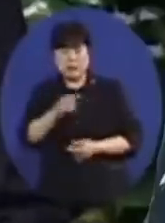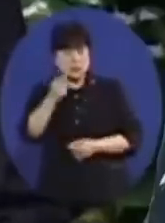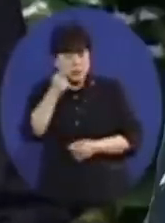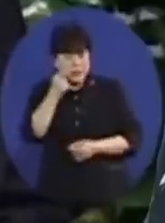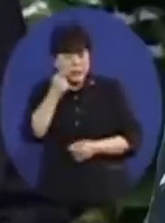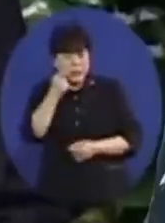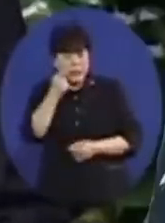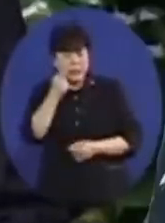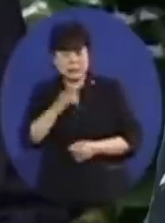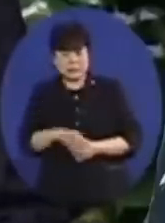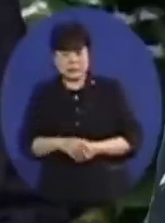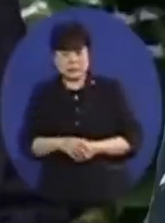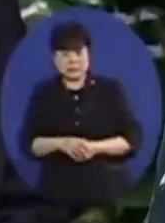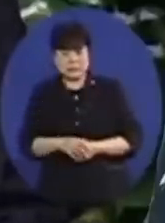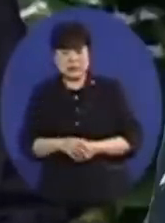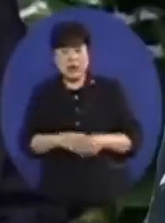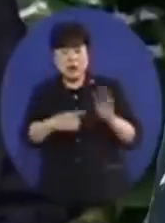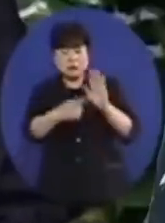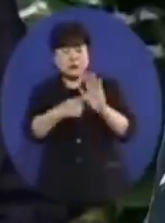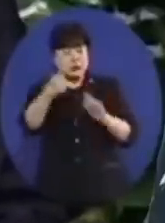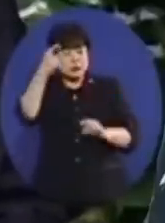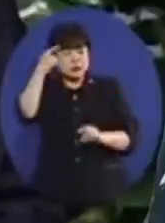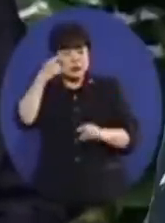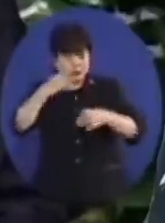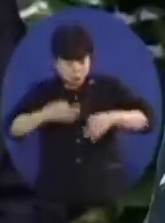자화상을 많이 가지고 있습니다